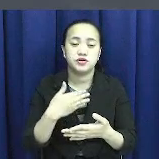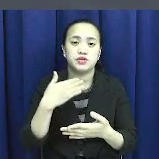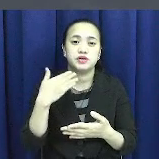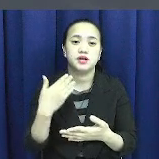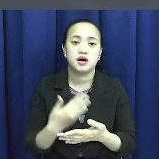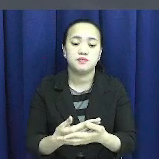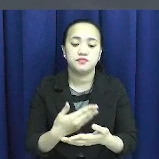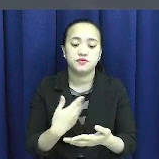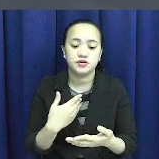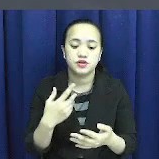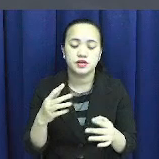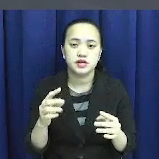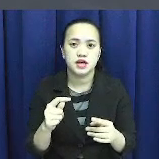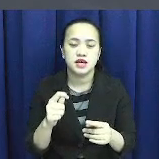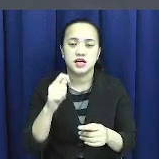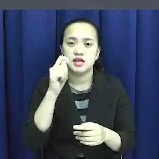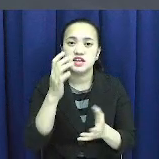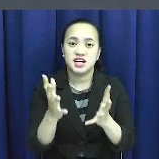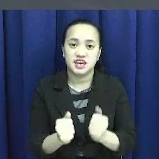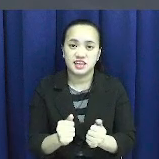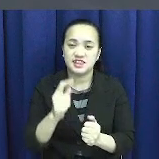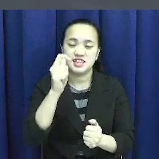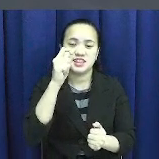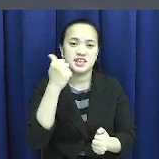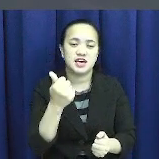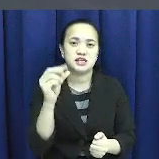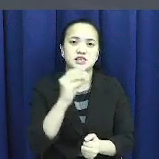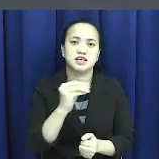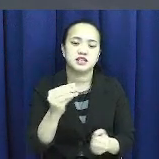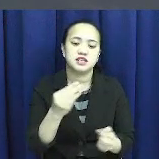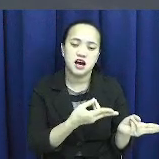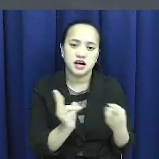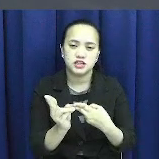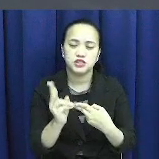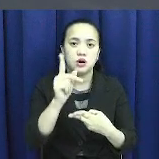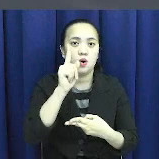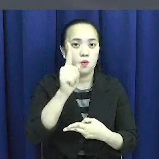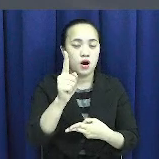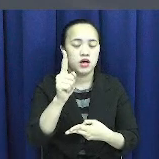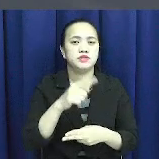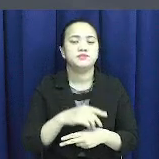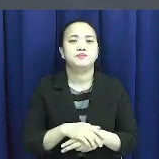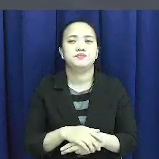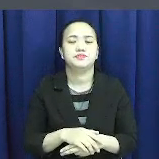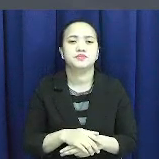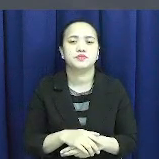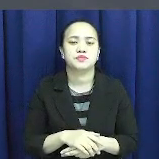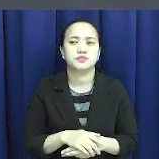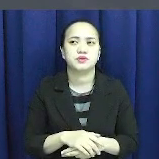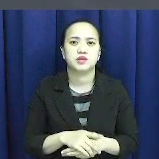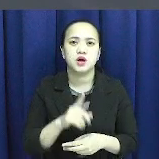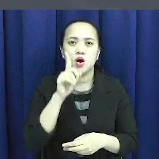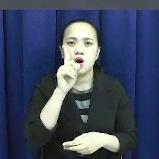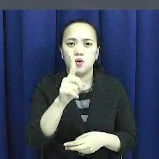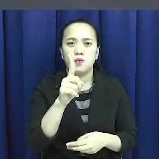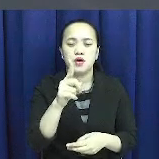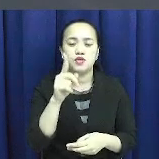and tithes ng mga tao, yung usher po, merong isang usher na magdadala ng offering doon po